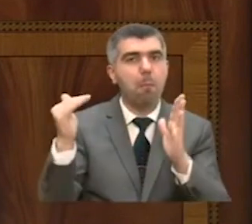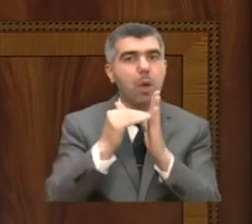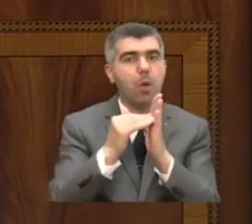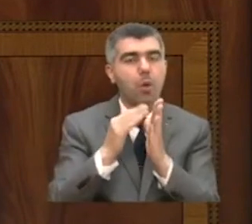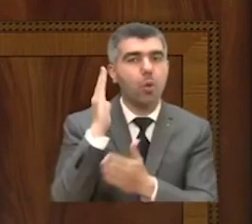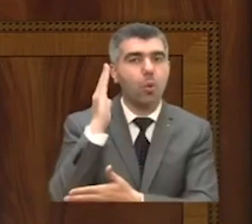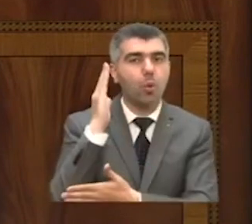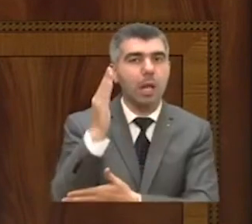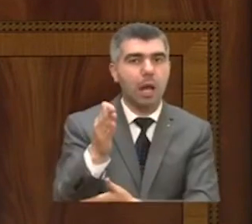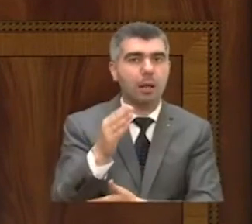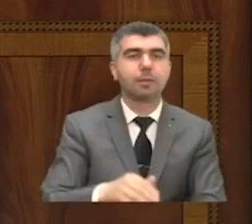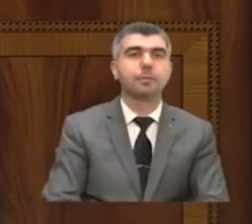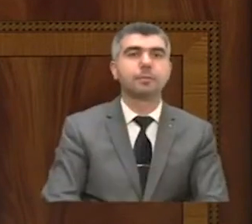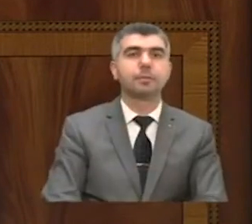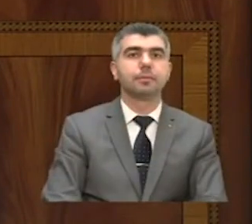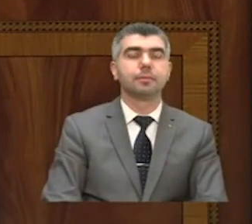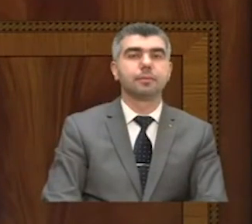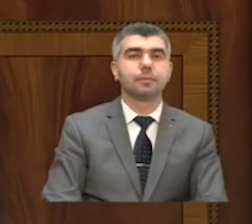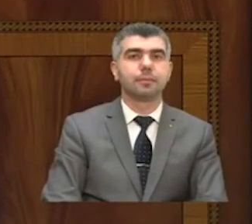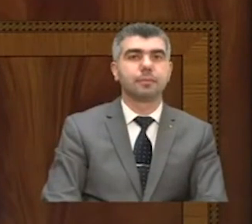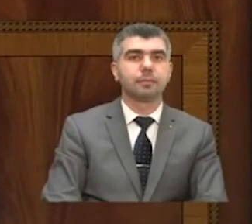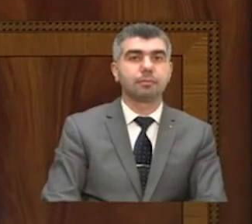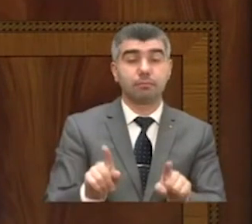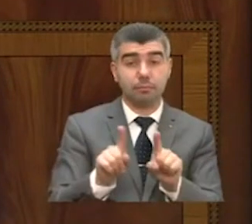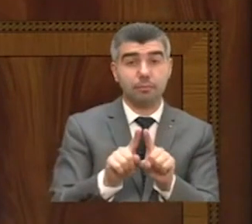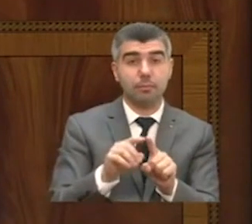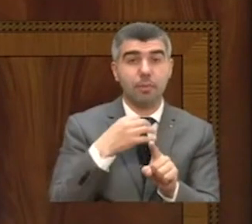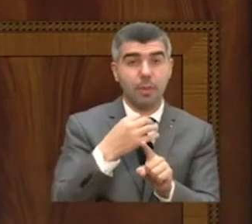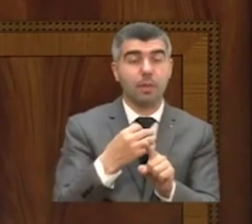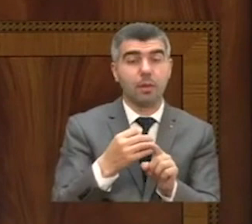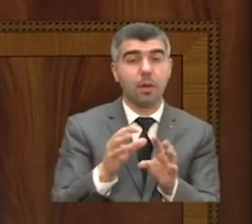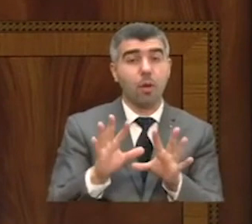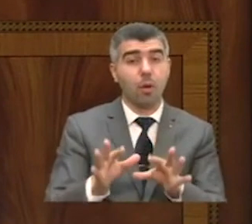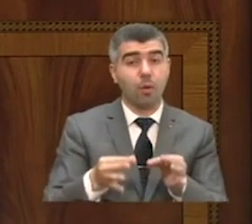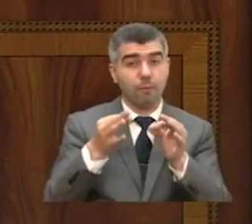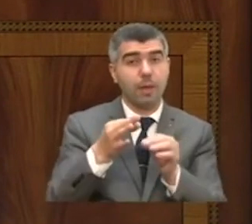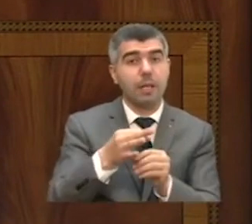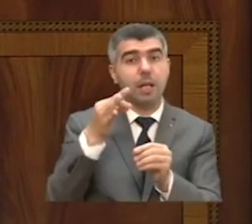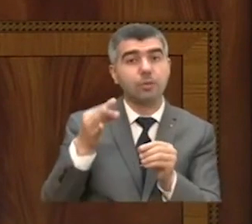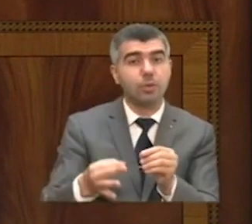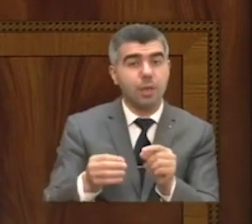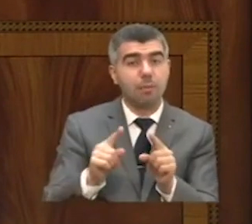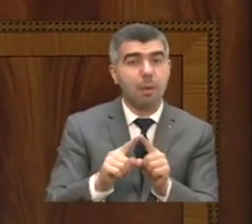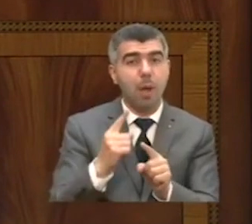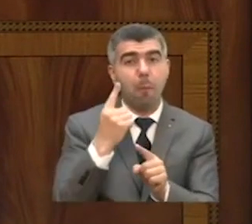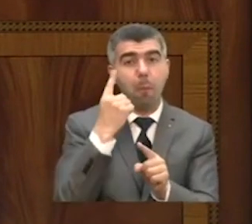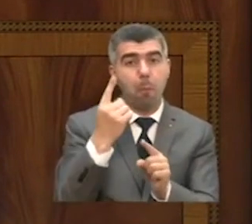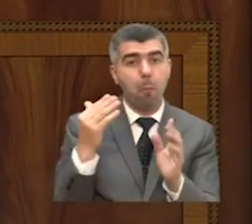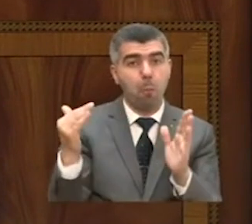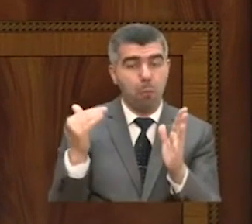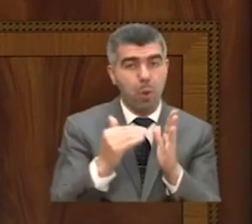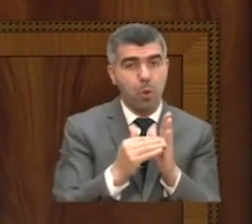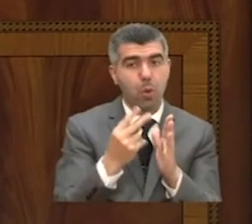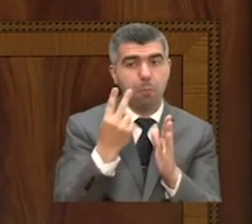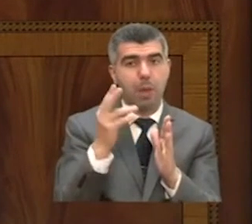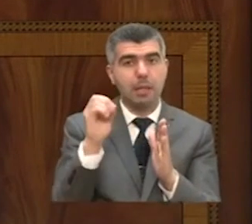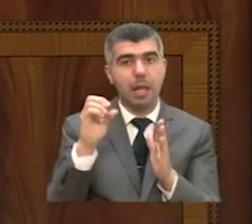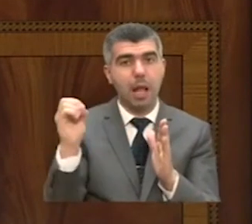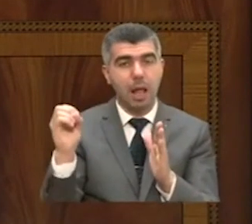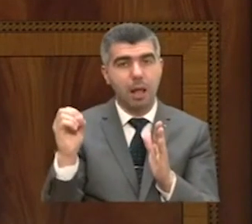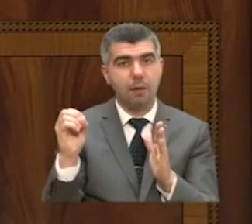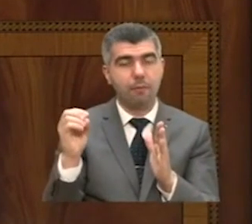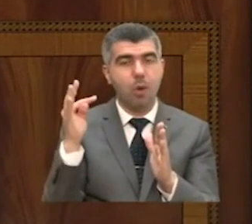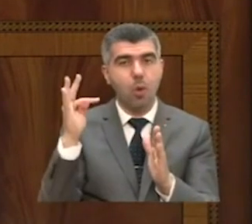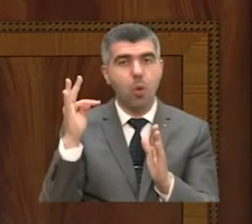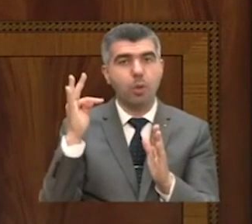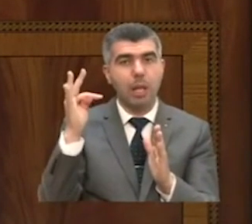الهكتار. كذلك مدخلات الإنتاج، دخلنا بتوفير ديال 1,200,000 كنطار من البذور